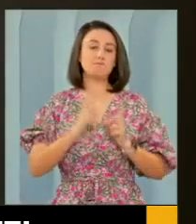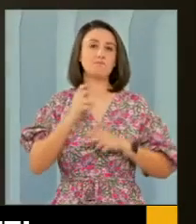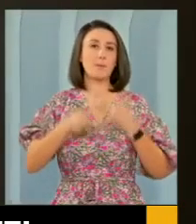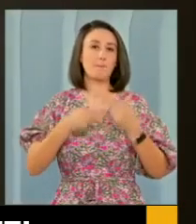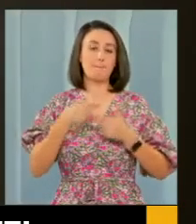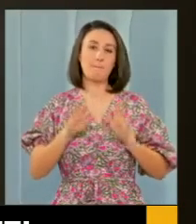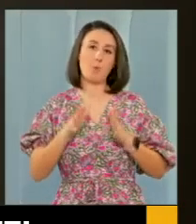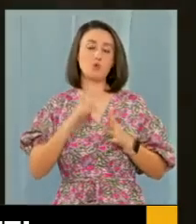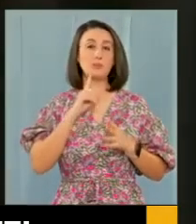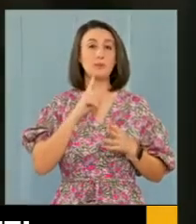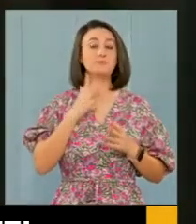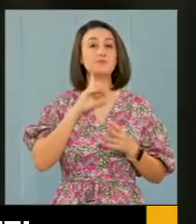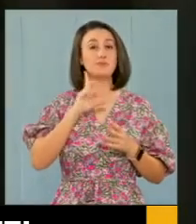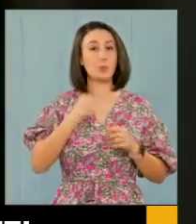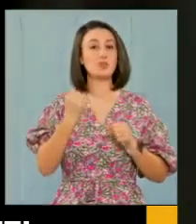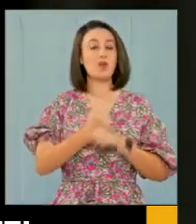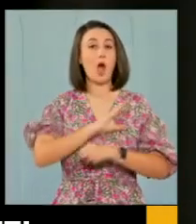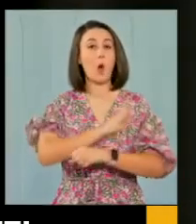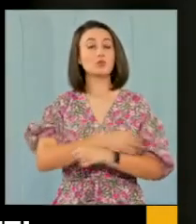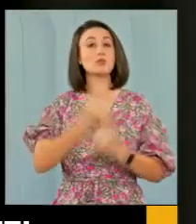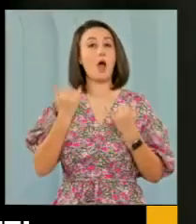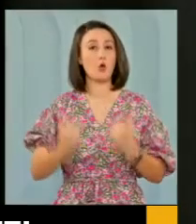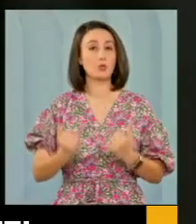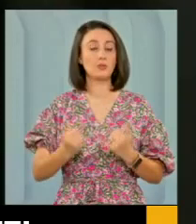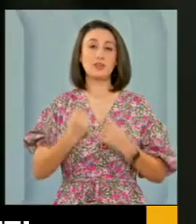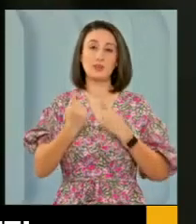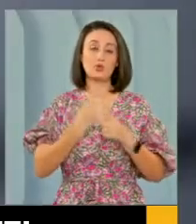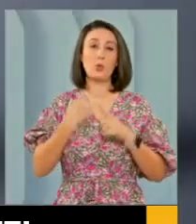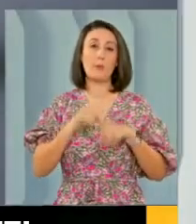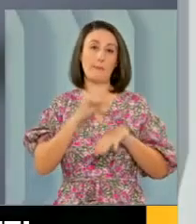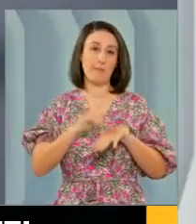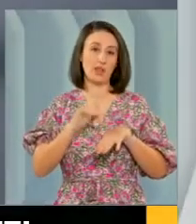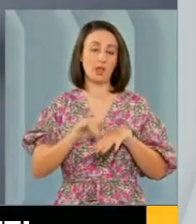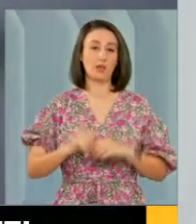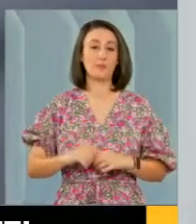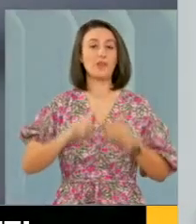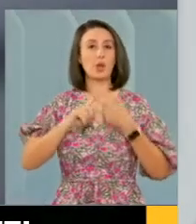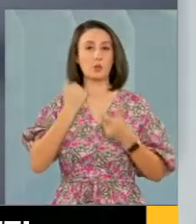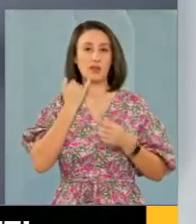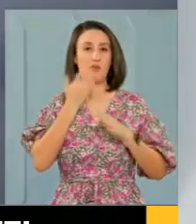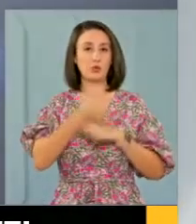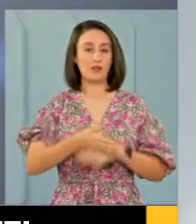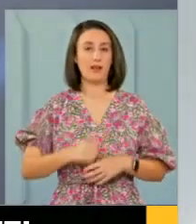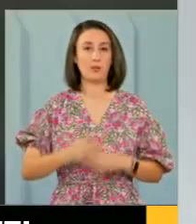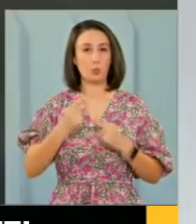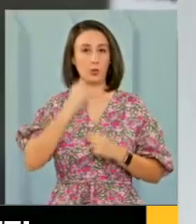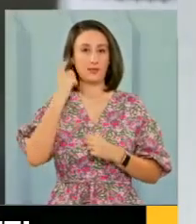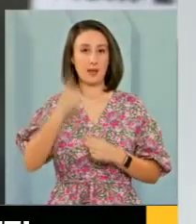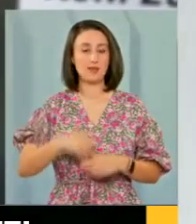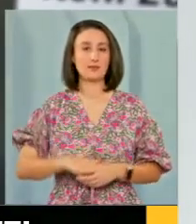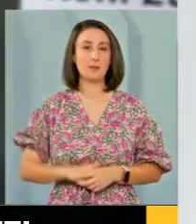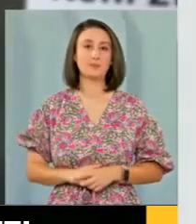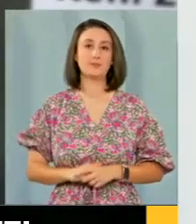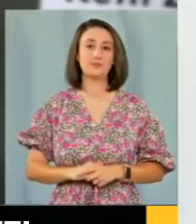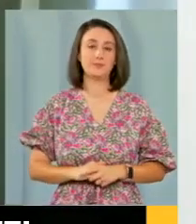de variolă și ce ar trebui să facă autoritățile în aceste momente, discutăm cu medicul Tudor Ciuhodaru în direct prin Skype cu noi la această oră. Bună dimineața, vă mulțumesc